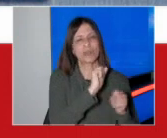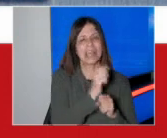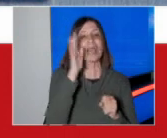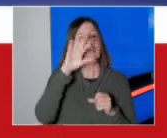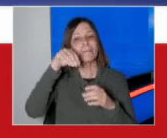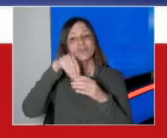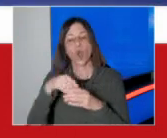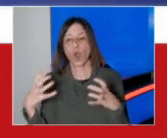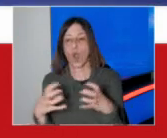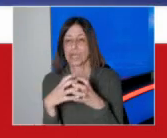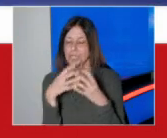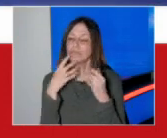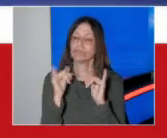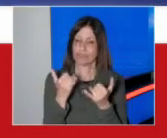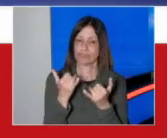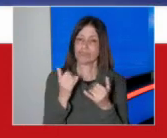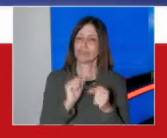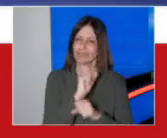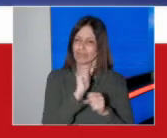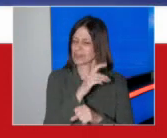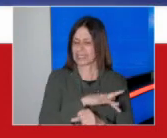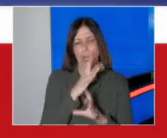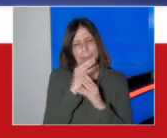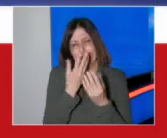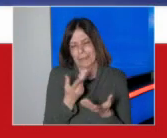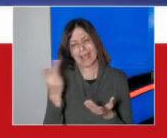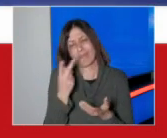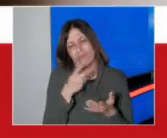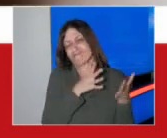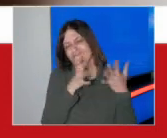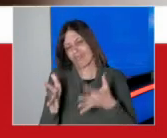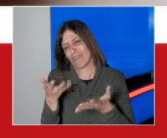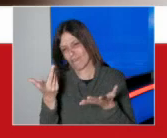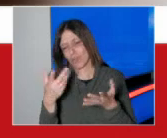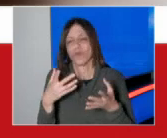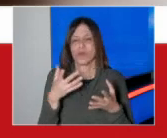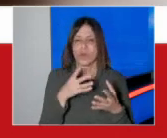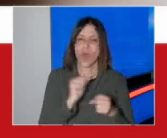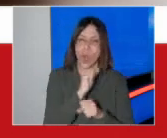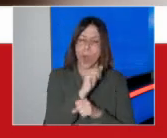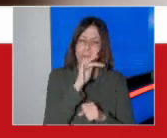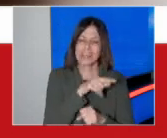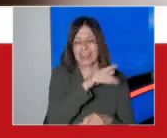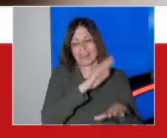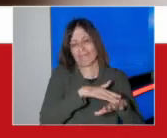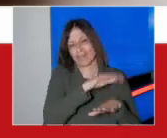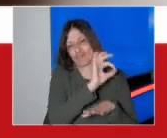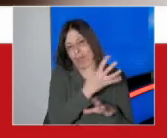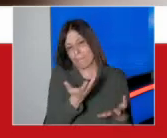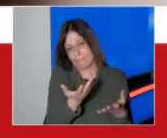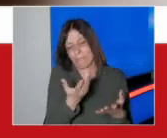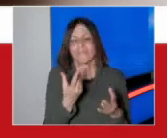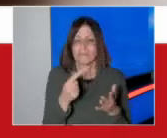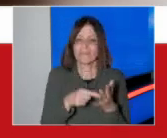הקואליציה. נכון מאוד, על האופוזיציה אנחנו לא מדברים, כי כמובן שהתקפו באופוזיציה, זה תפקידם בסופו של דבר.